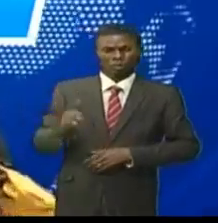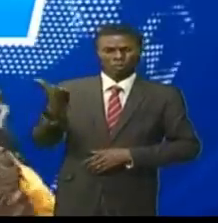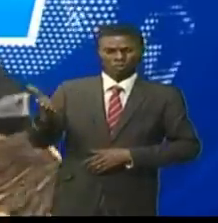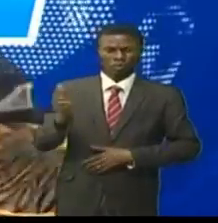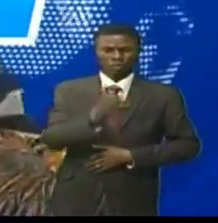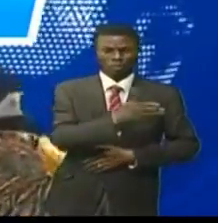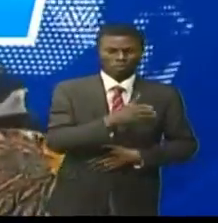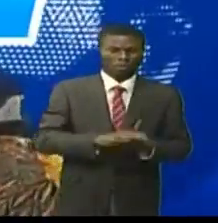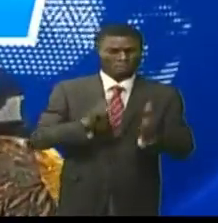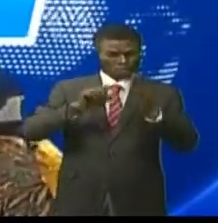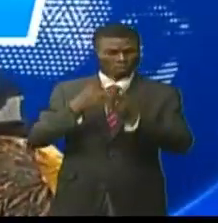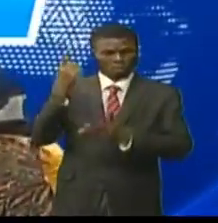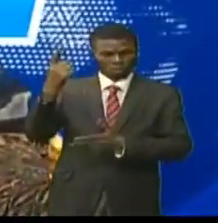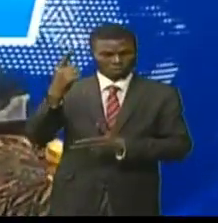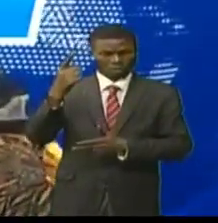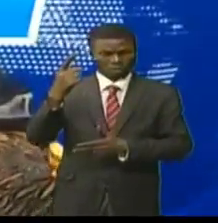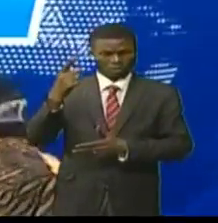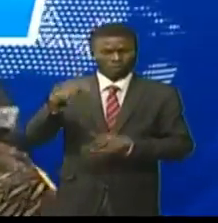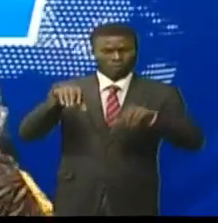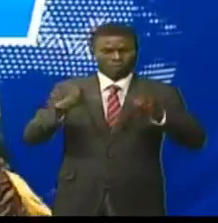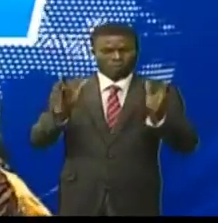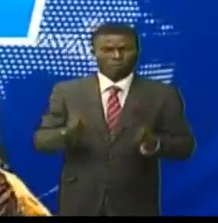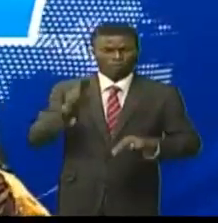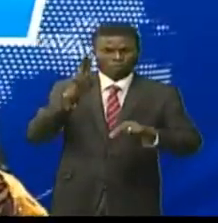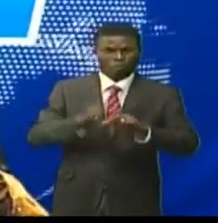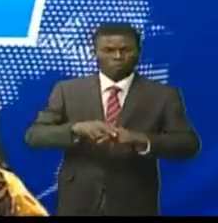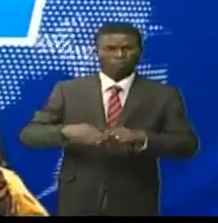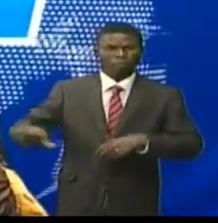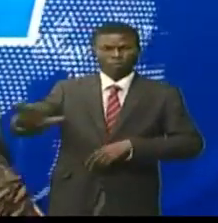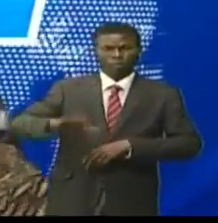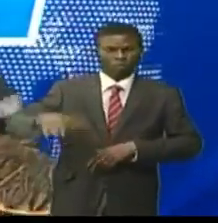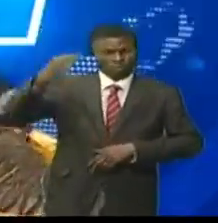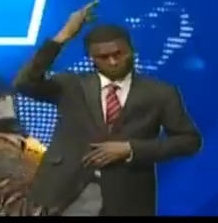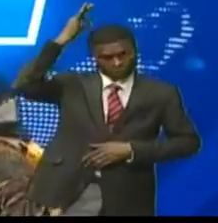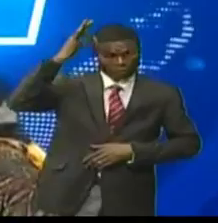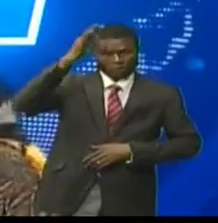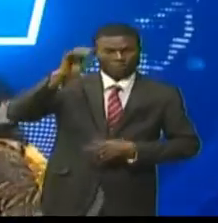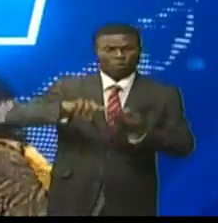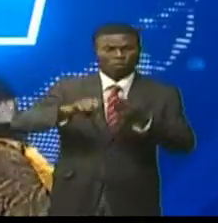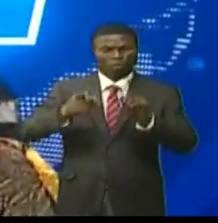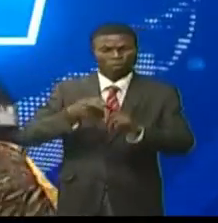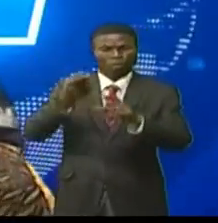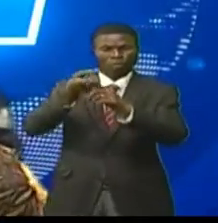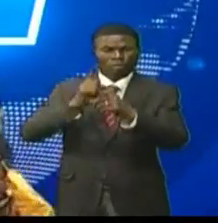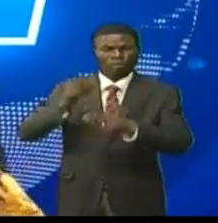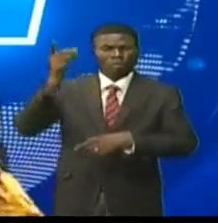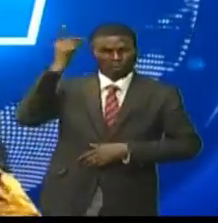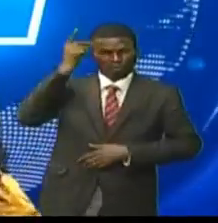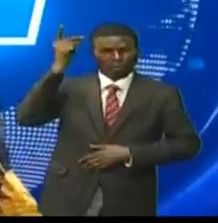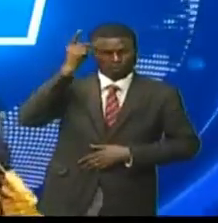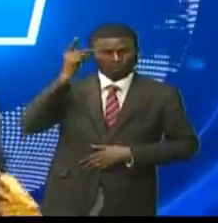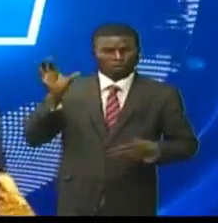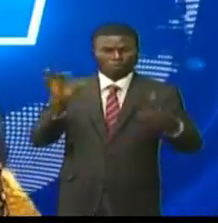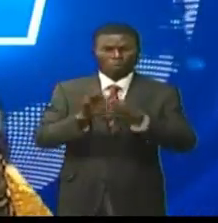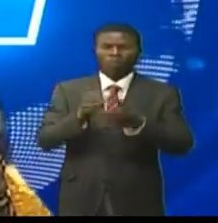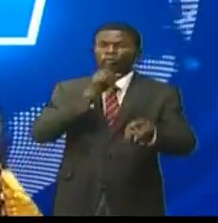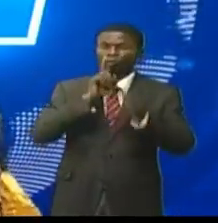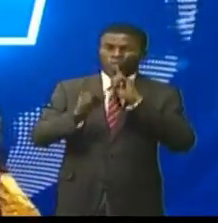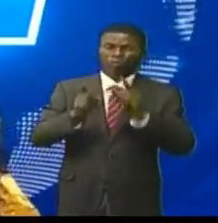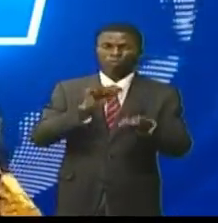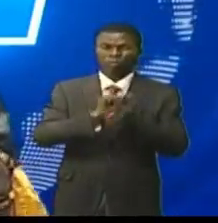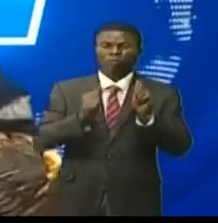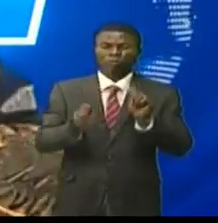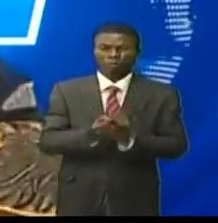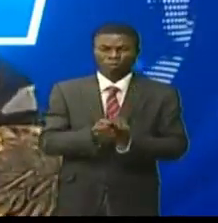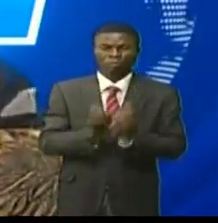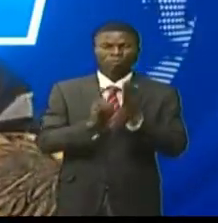Une première à Paris, le Congolais vivant en France et leurs compatriotes venant de Kinshasa ont échangé sur la question